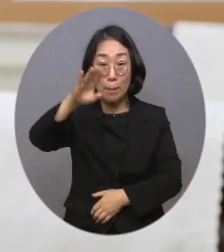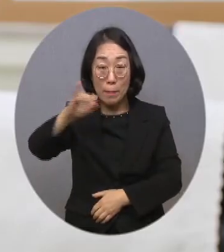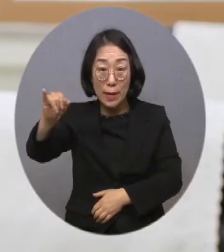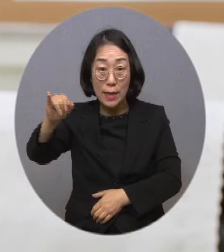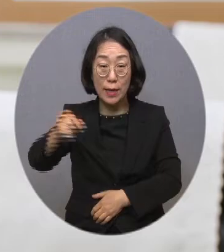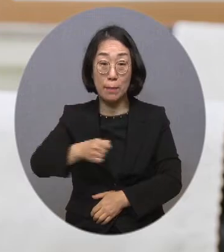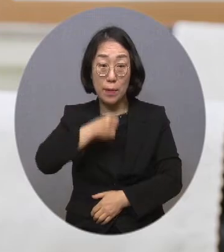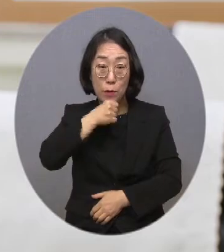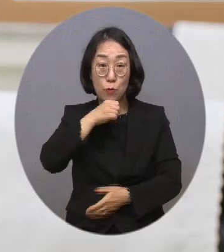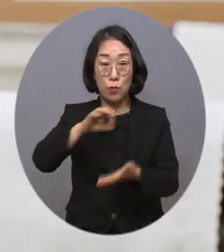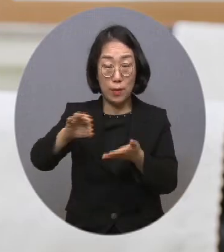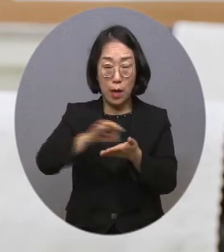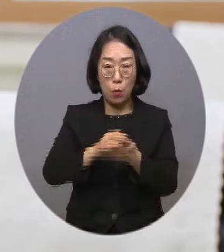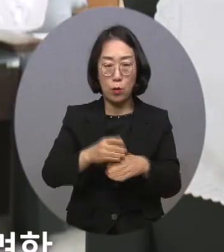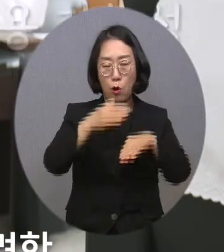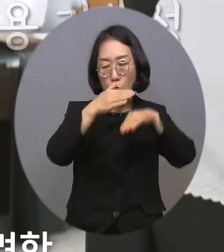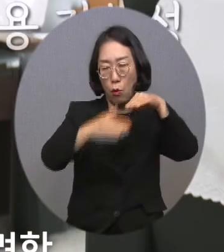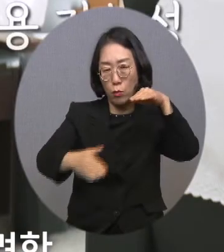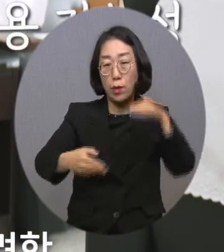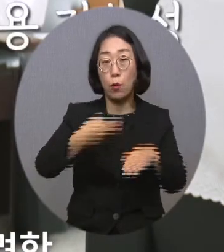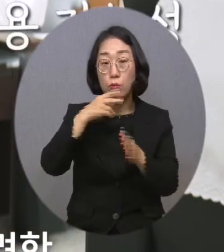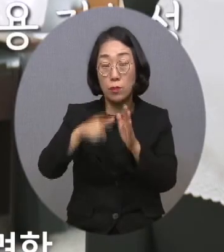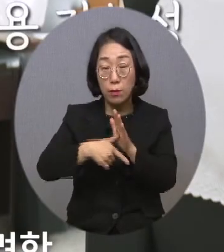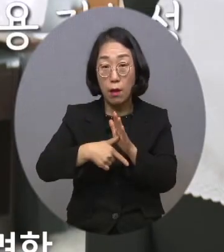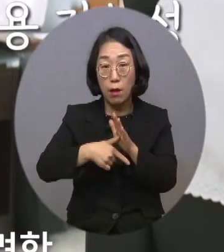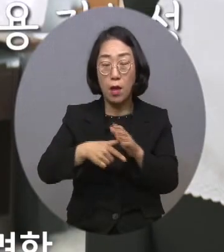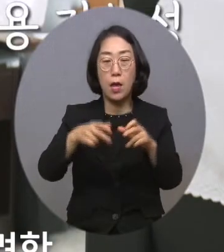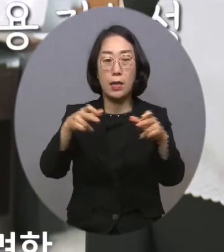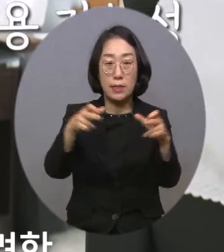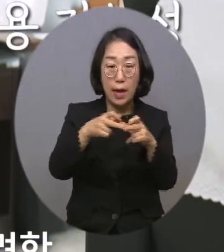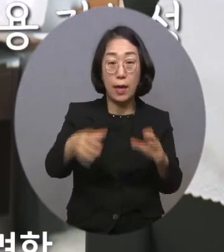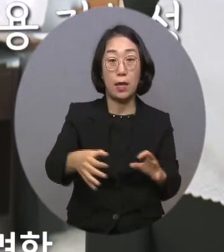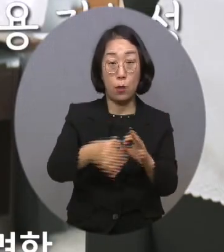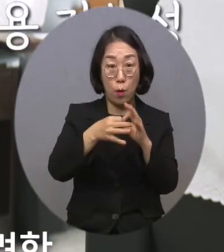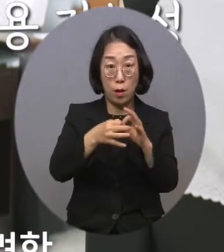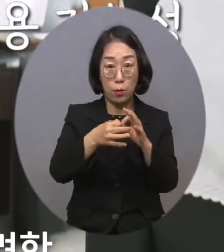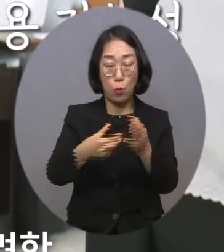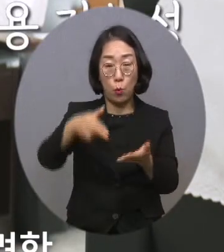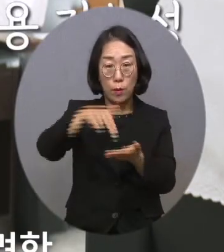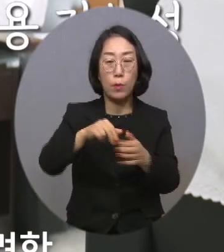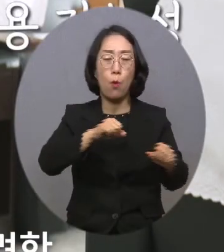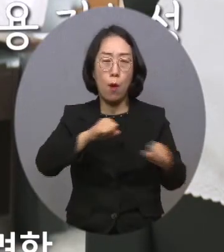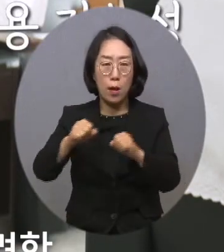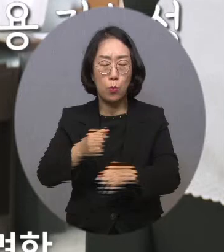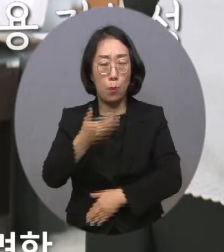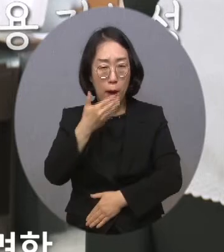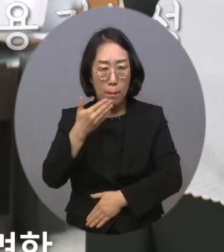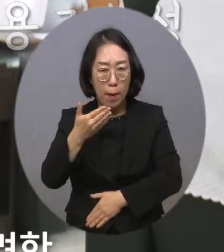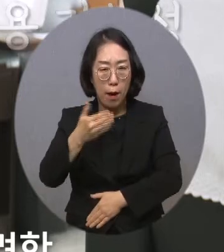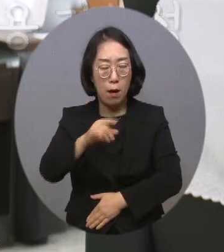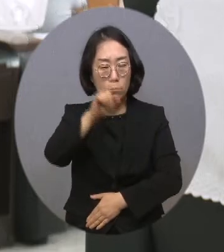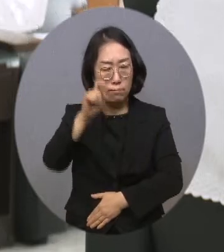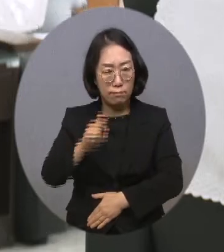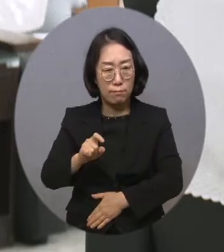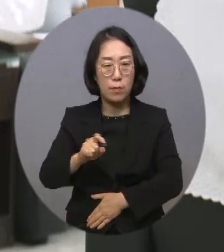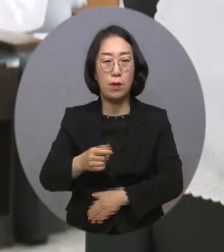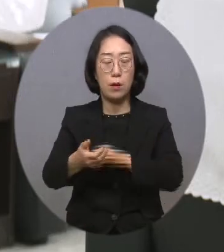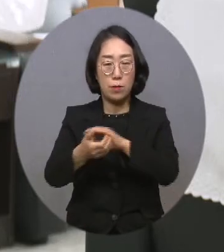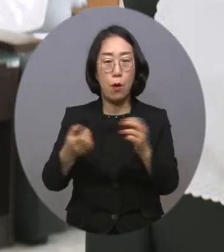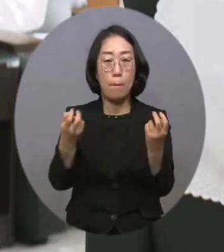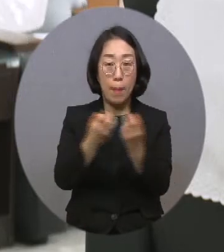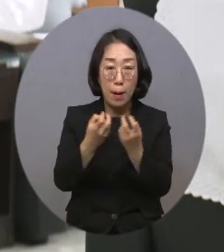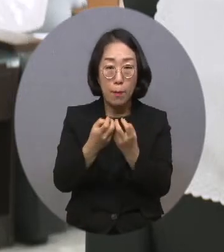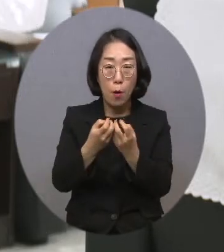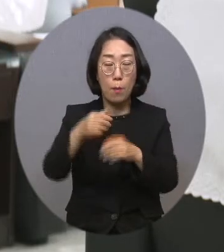설치되지 않은 구간의 원인을 찾고 경제성, 안정성, 장애인의 독립적 활용 가능성을 고려한 대안